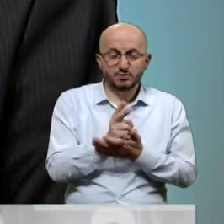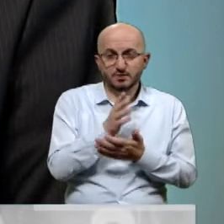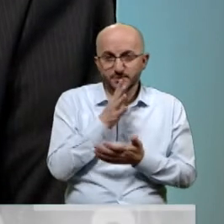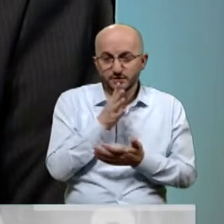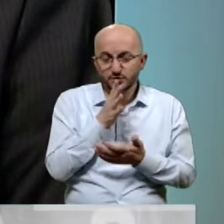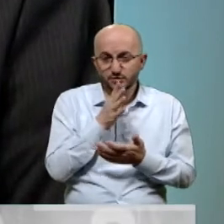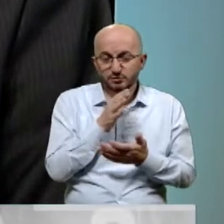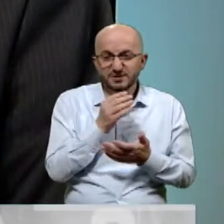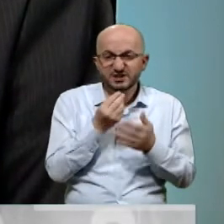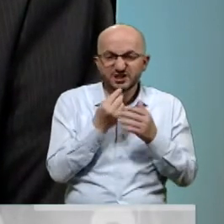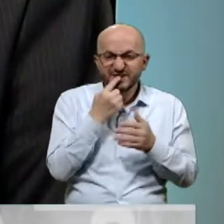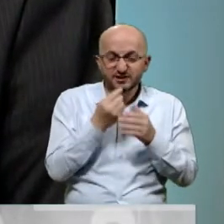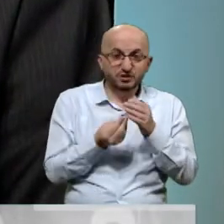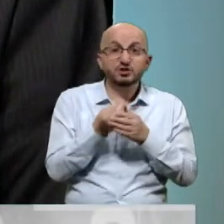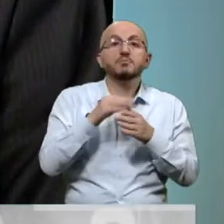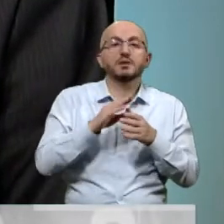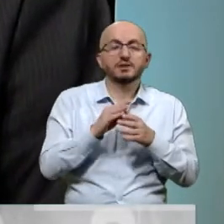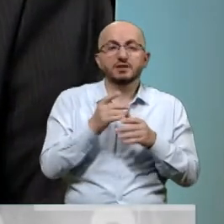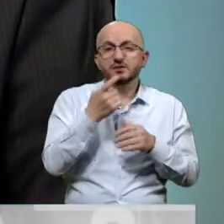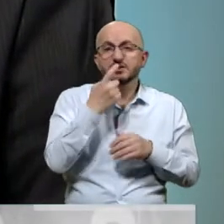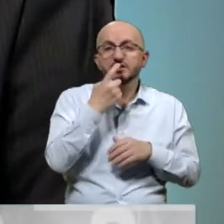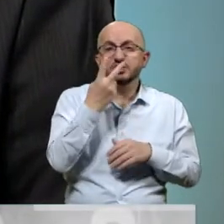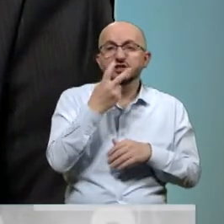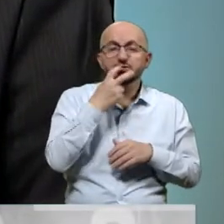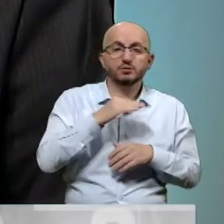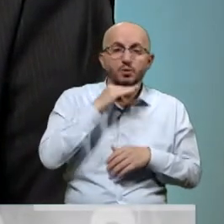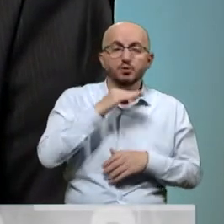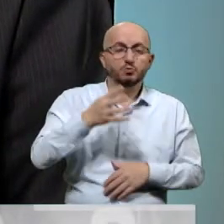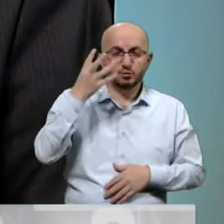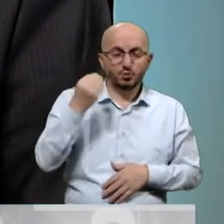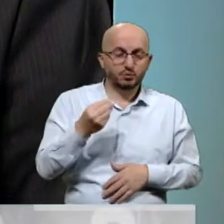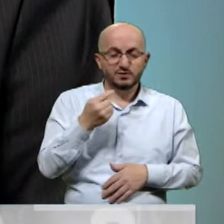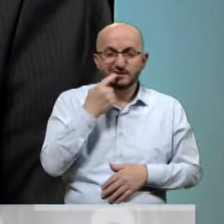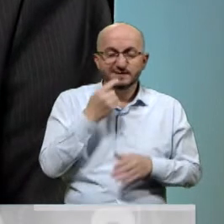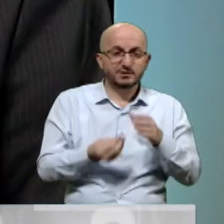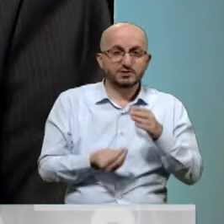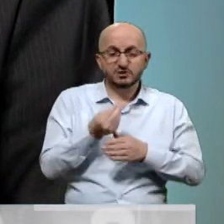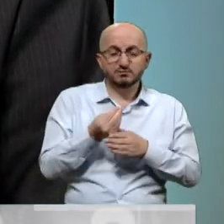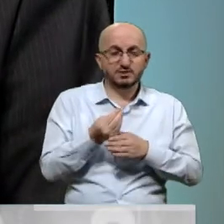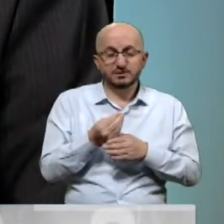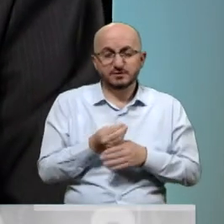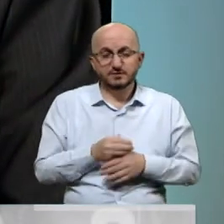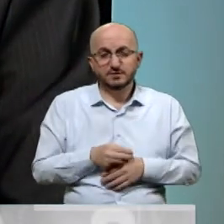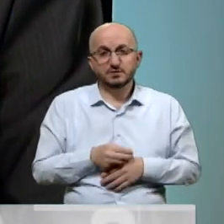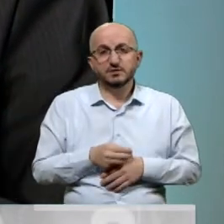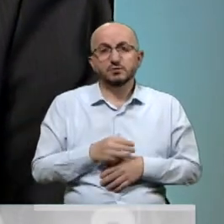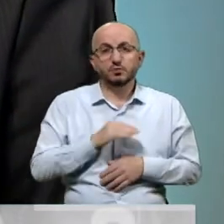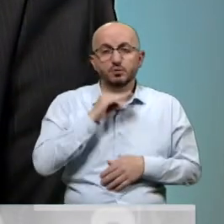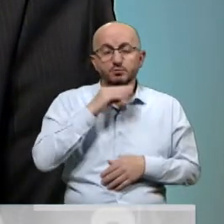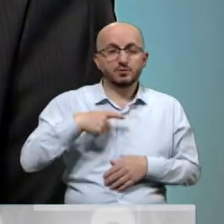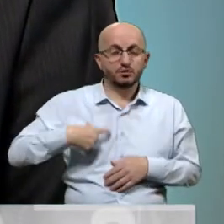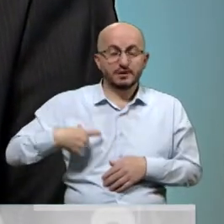biliniyorsa kapak atmasa da 2 yaşını doldurmuş olur. Çünkü o kapak atmak 2 yaşını Bir belirti. doldurduğunun bir